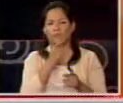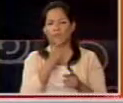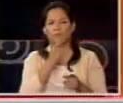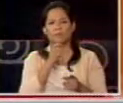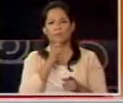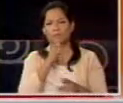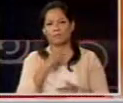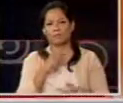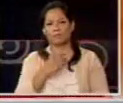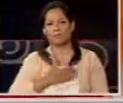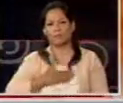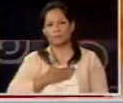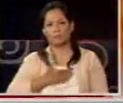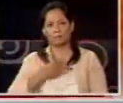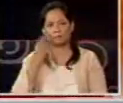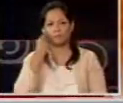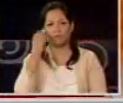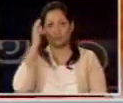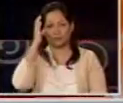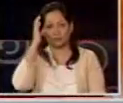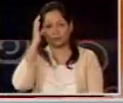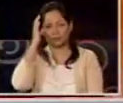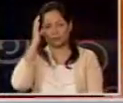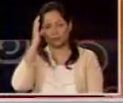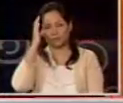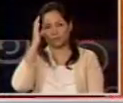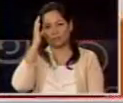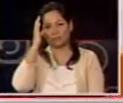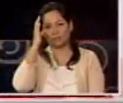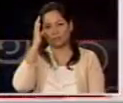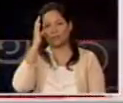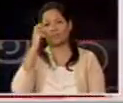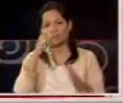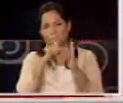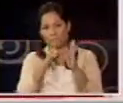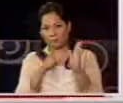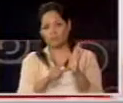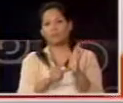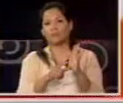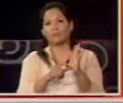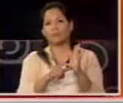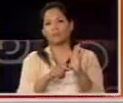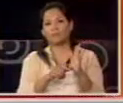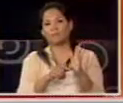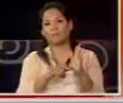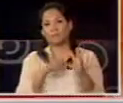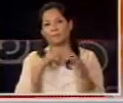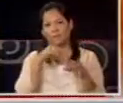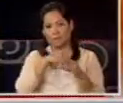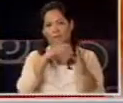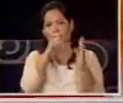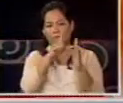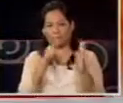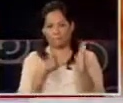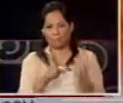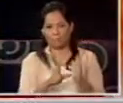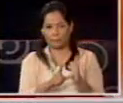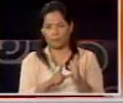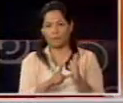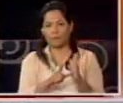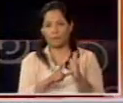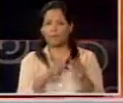kagustuhan lamang ni Mrs. Corona. Yan po kasi yung naaayon dun sa alituntunin, yan po yung naaayon dun sa batas. At sa kanya naman